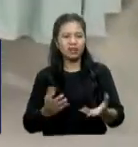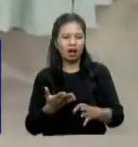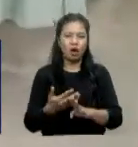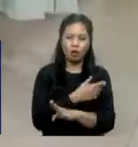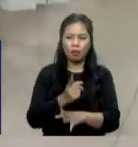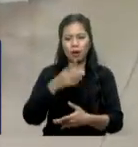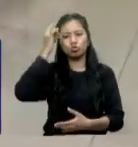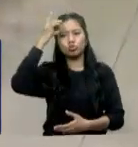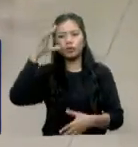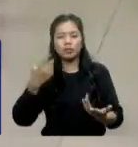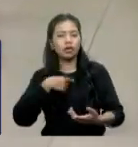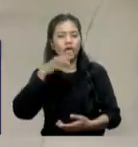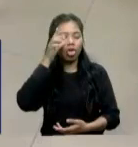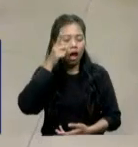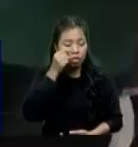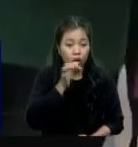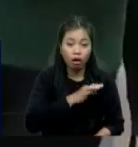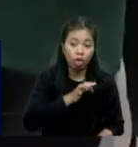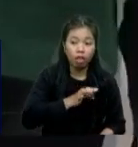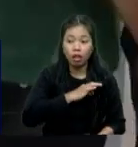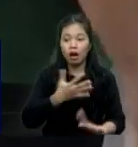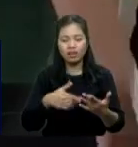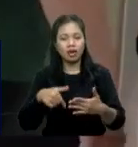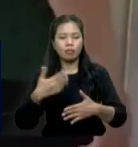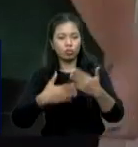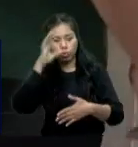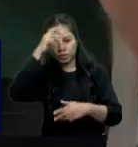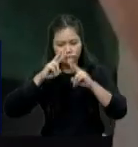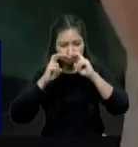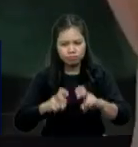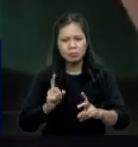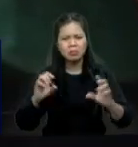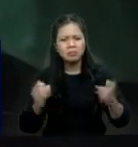mengantuk. Polisi masih menyelidiki penyebab pasti kecelakaan.